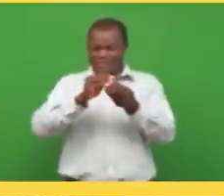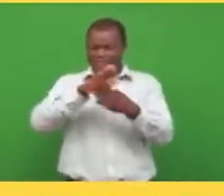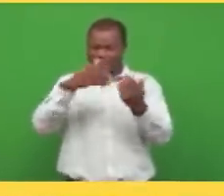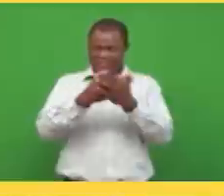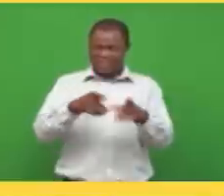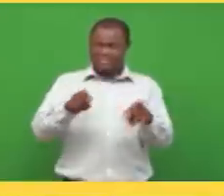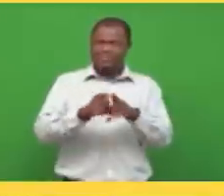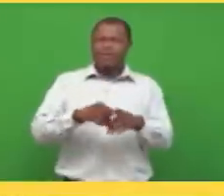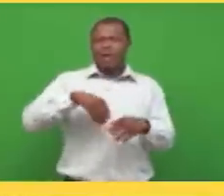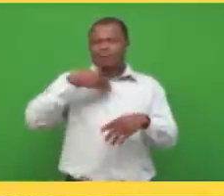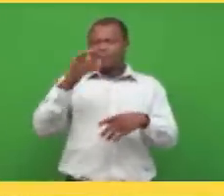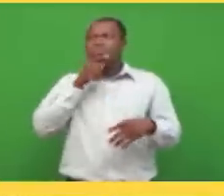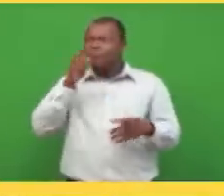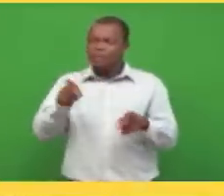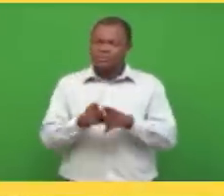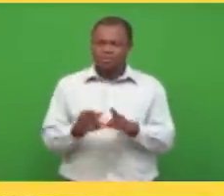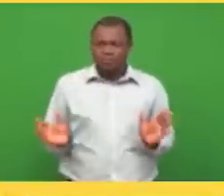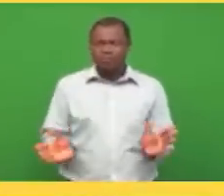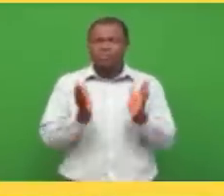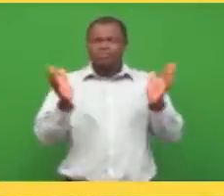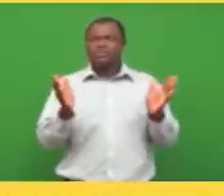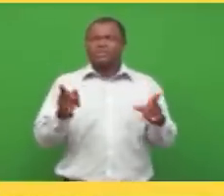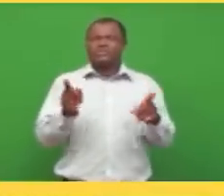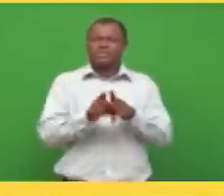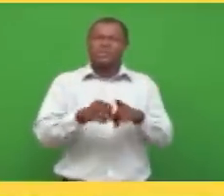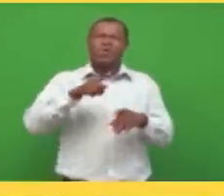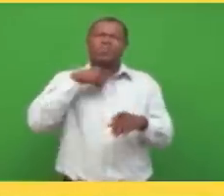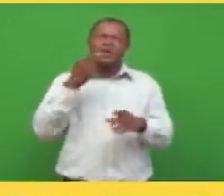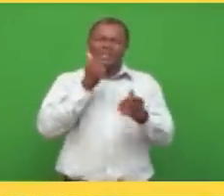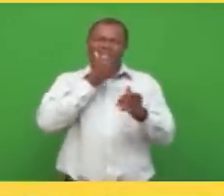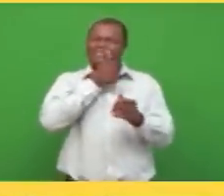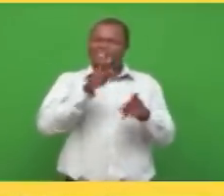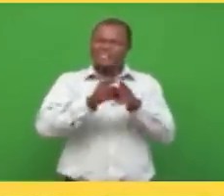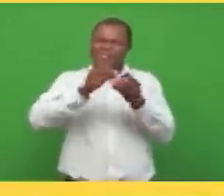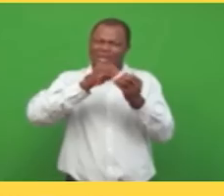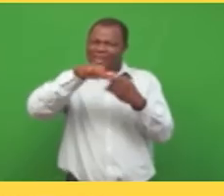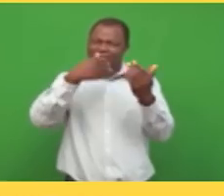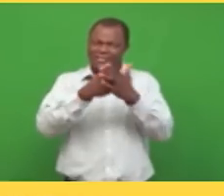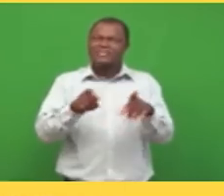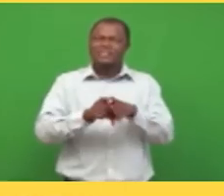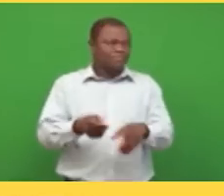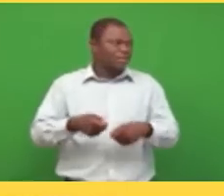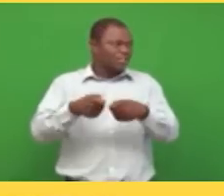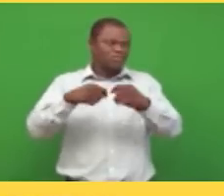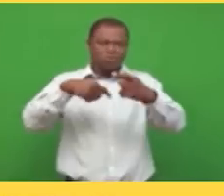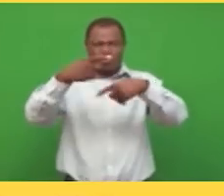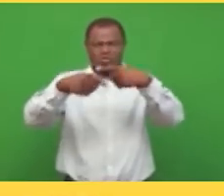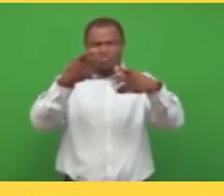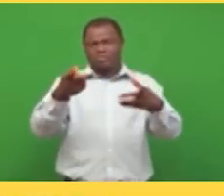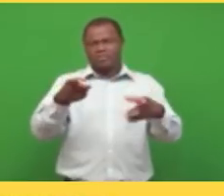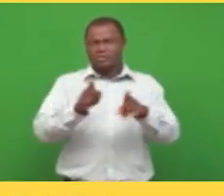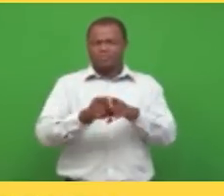anonyima anopedzesera hopa murume nyangwa achinyima mukadzi kwaye akagadzirisa musha anopa